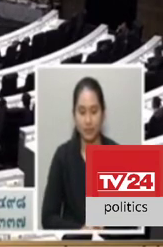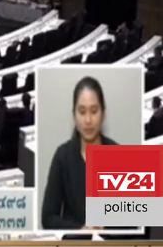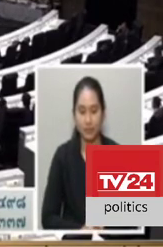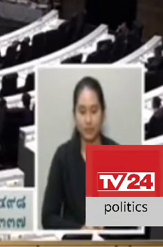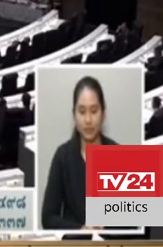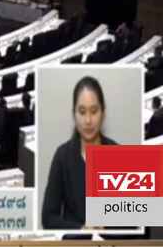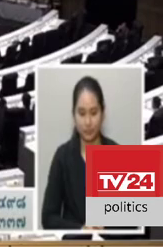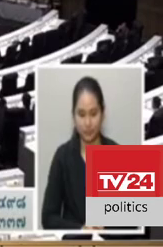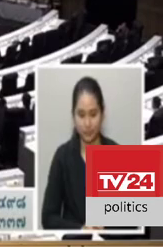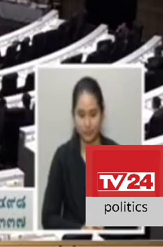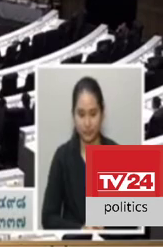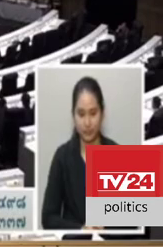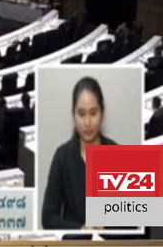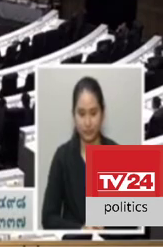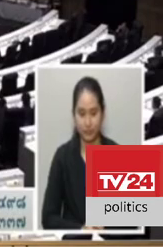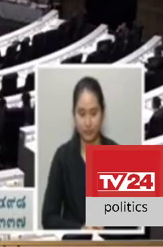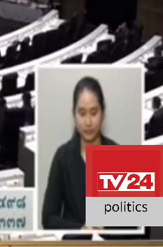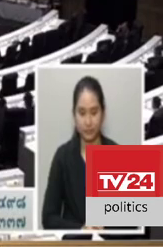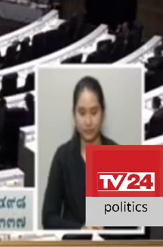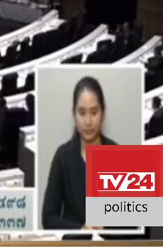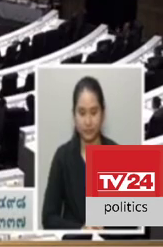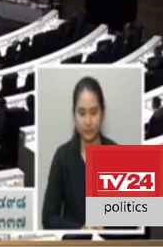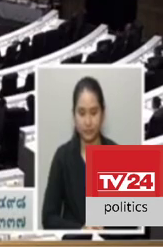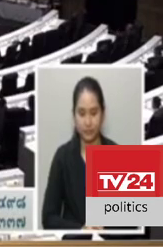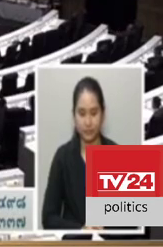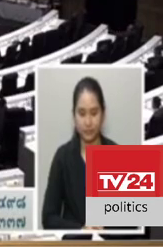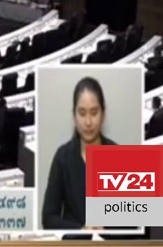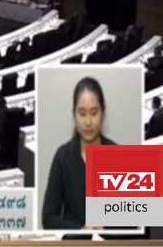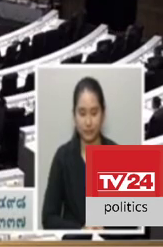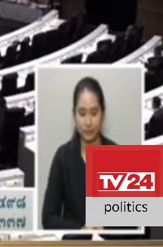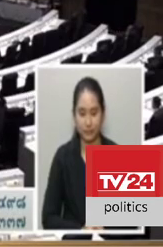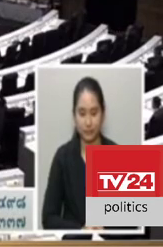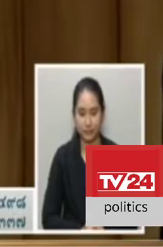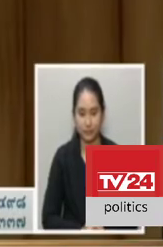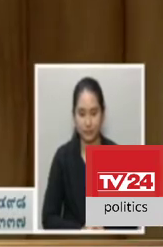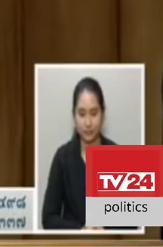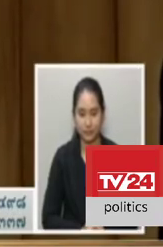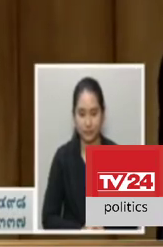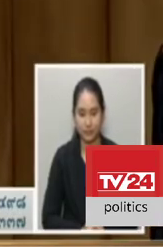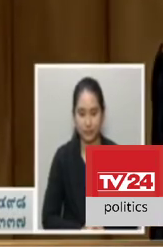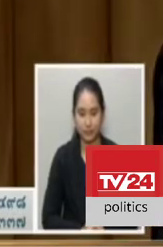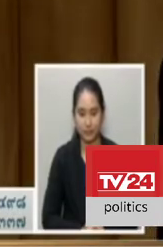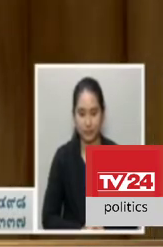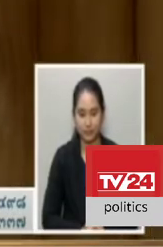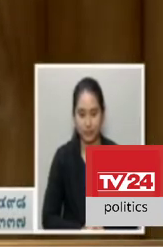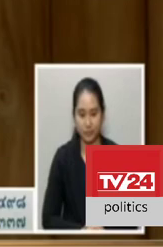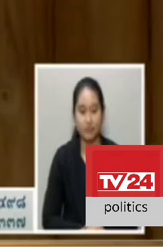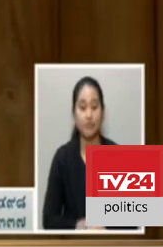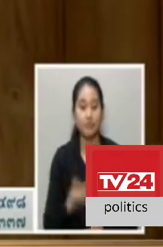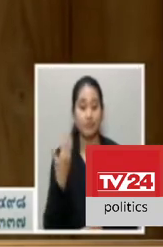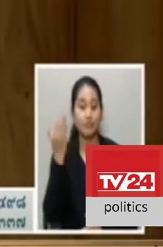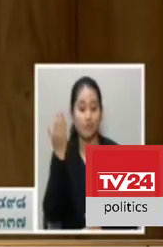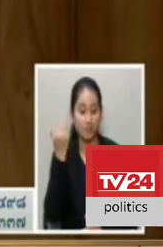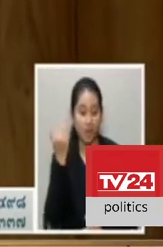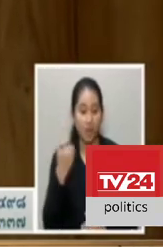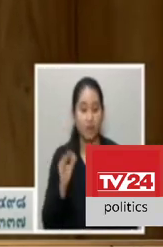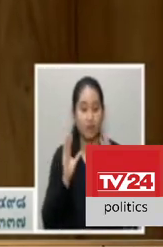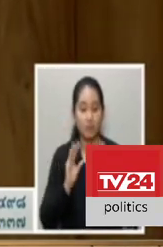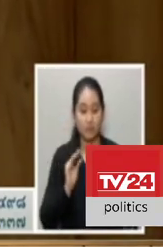ครับขออนุญาตครับอาเซียนในวันสุดท้ายนะตอนที่มีซัมมิตอาเซีย